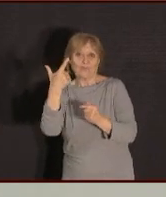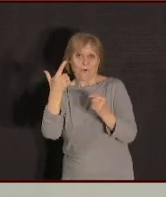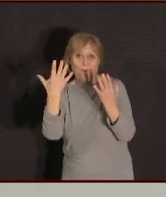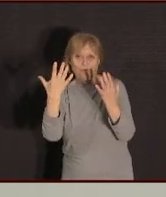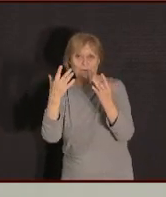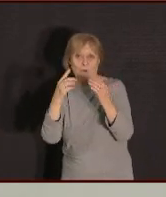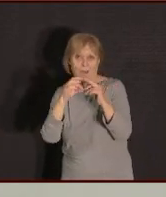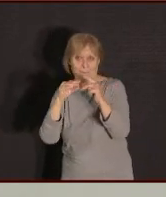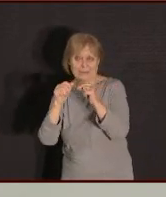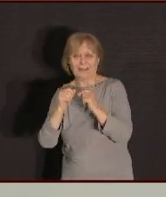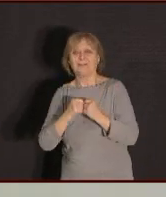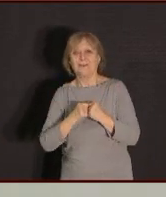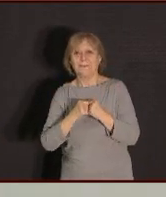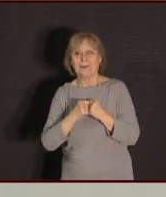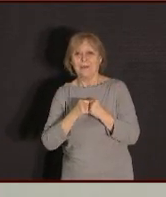prsno abecedo.